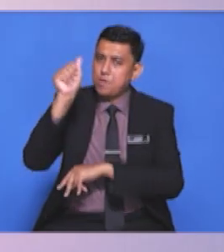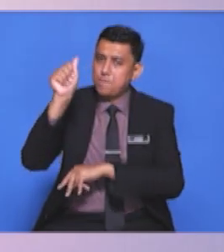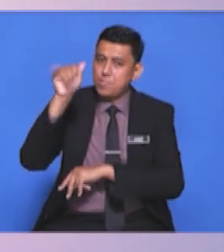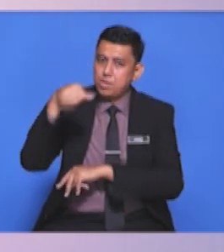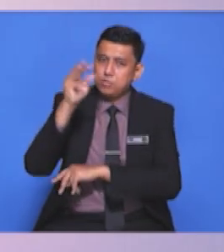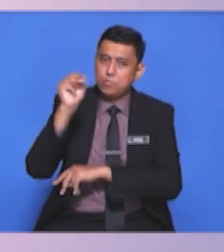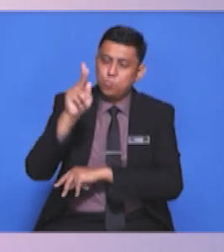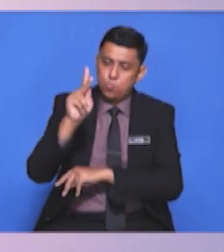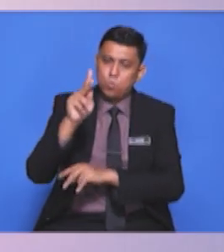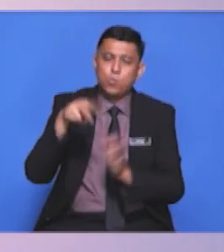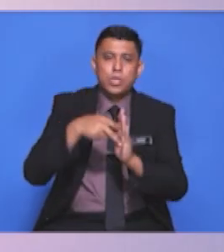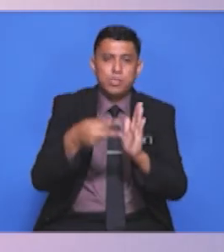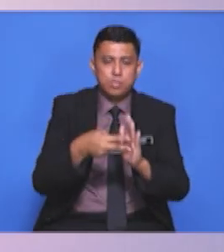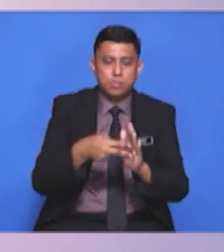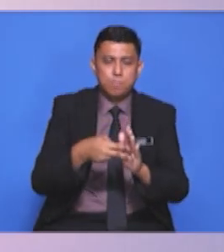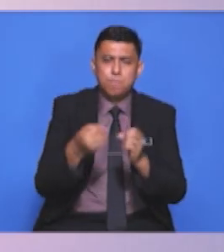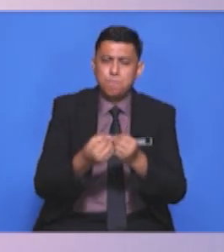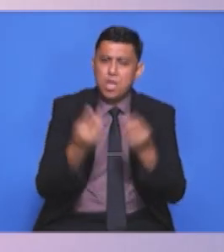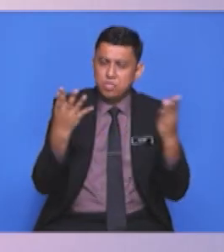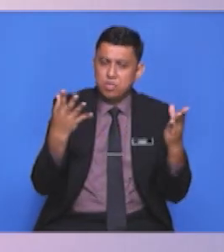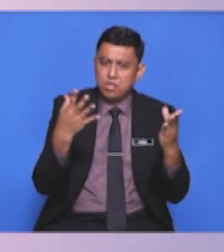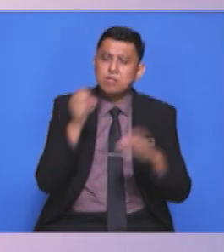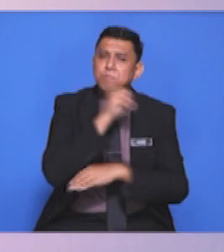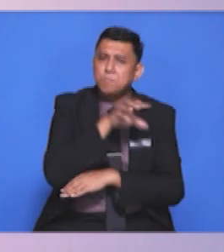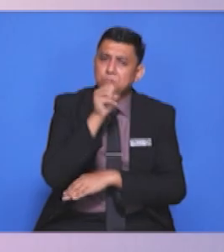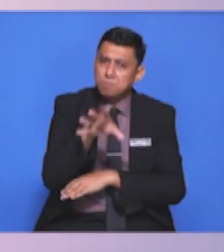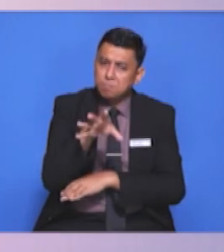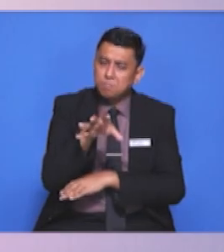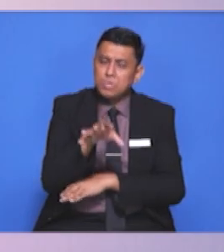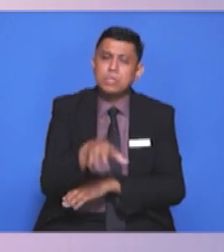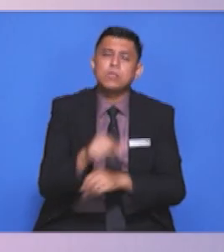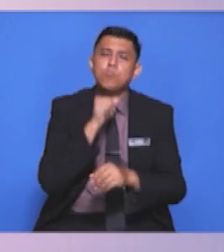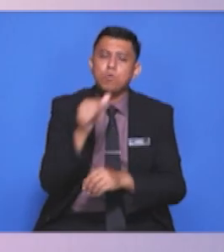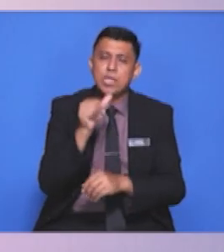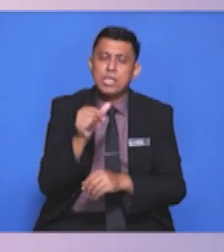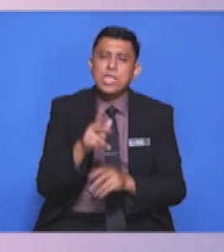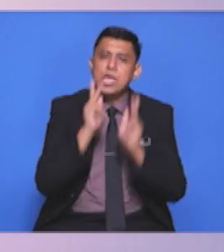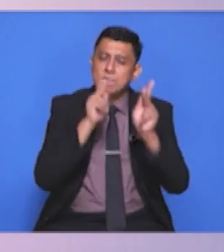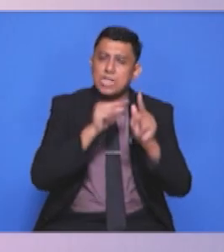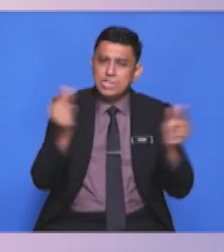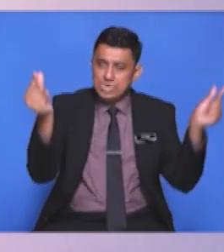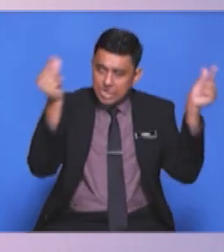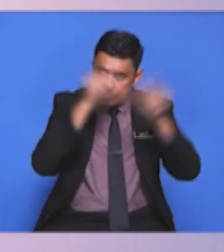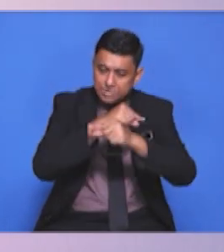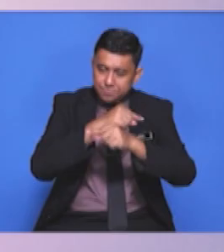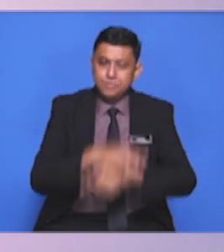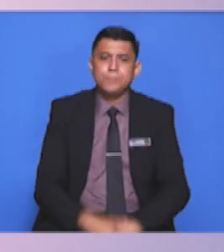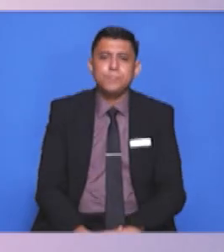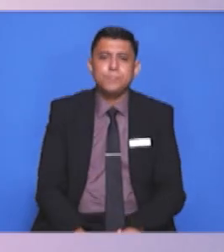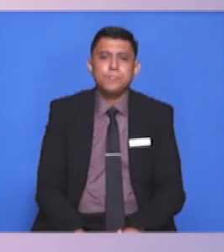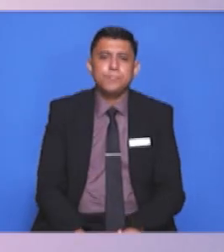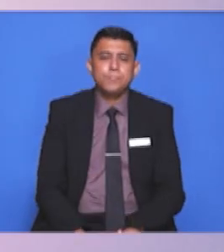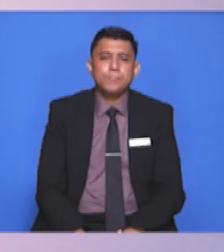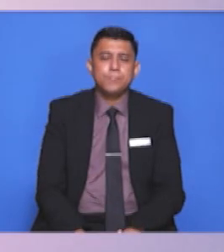membawa maksud pelbagai Jenis sampah dan bukannya kategori the wake ejaan yang